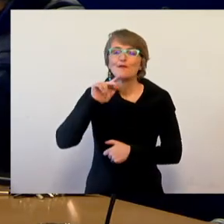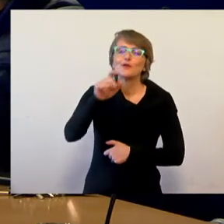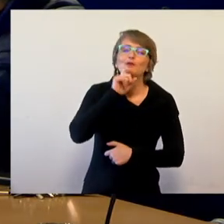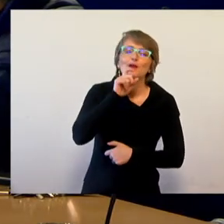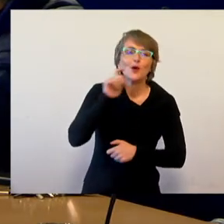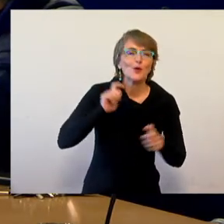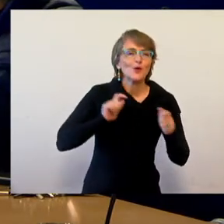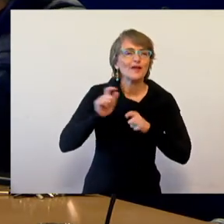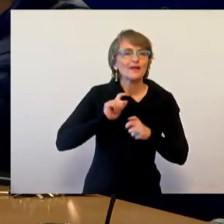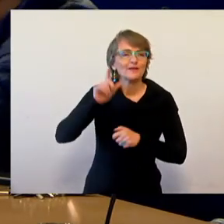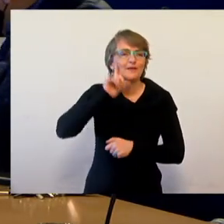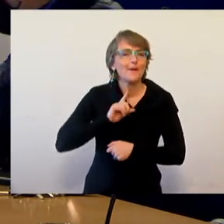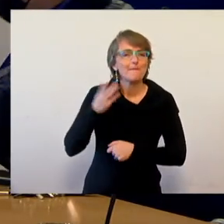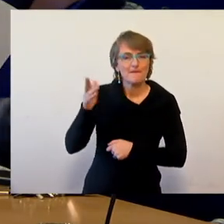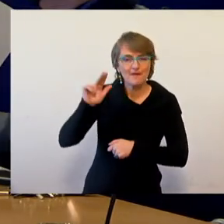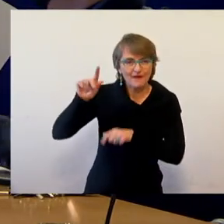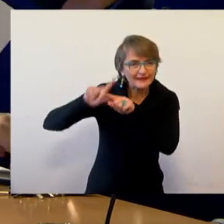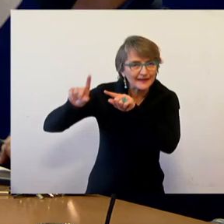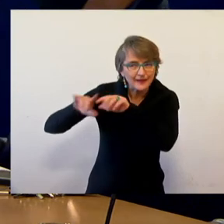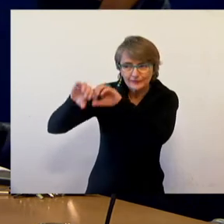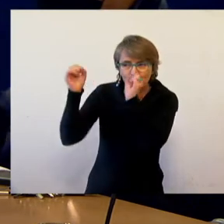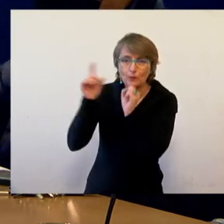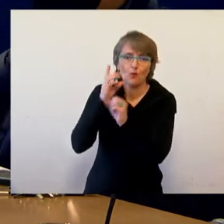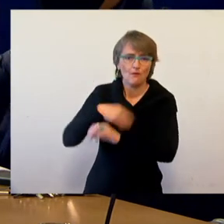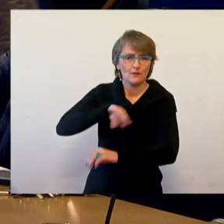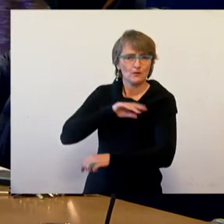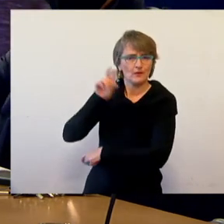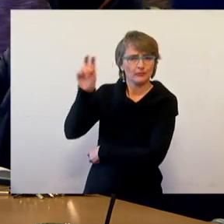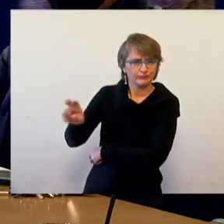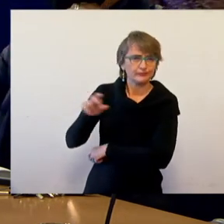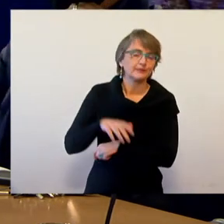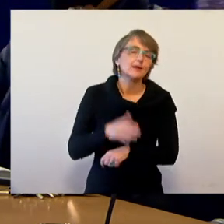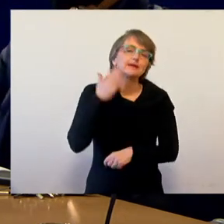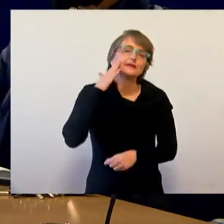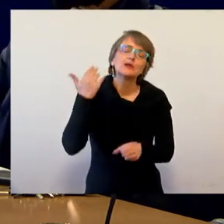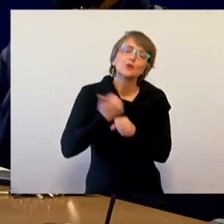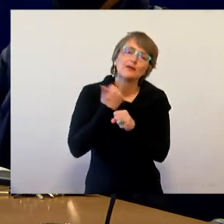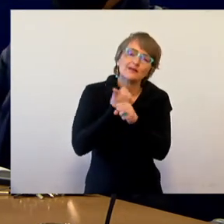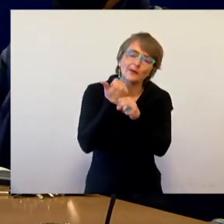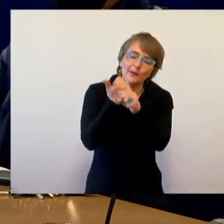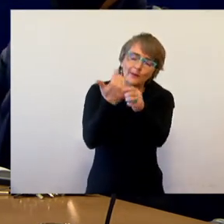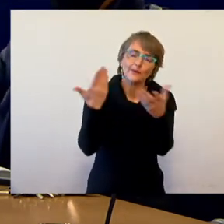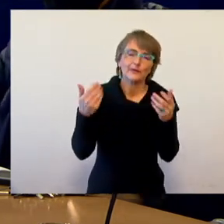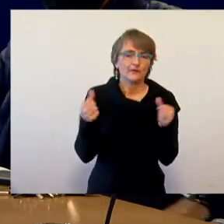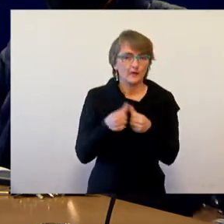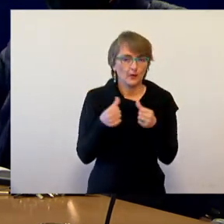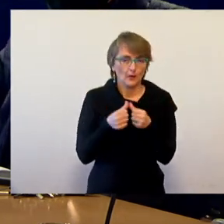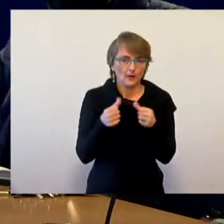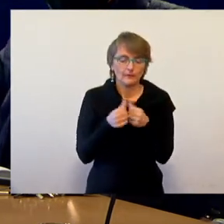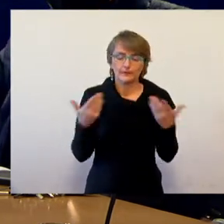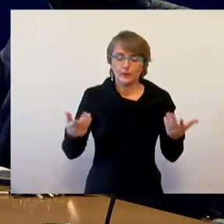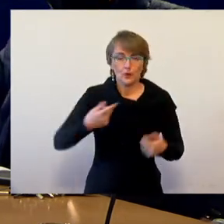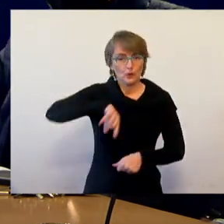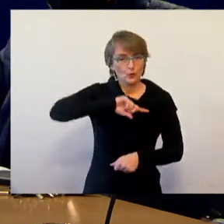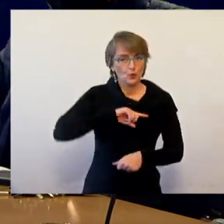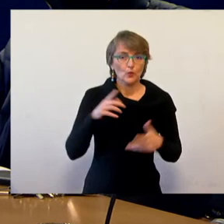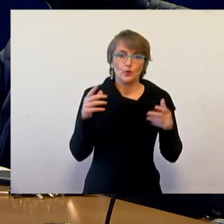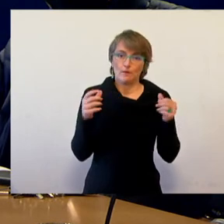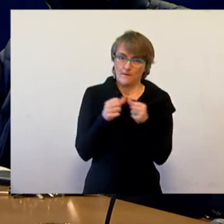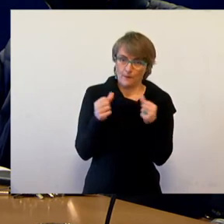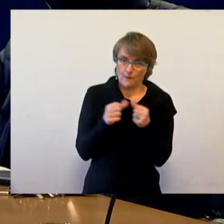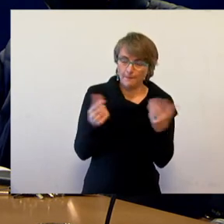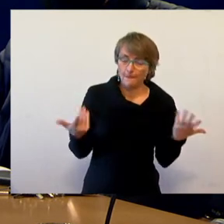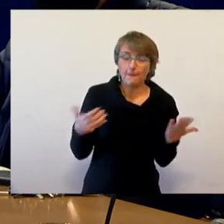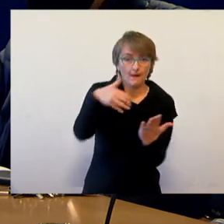rentrer dans les détails, puisqu'il s'agit de sa délégation. Vous le savez, chaque année, nous sommes en mesure de produire un